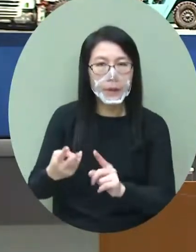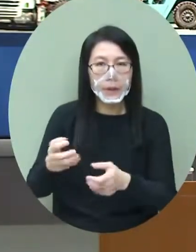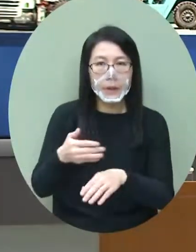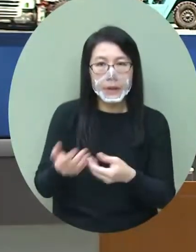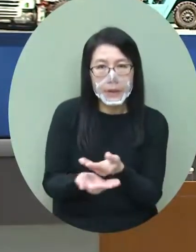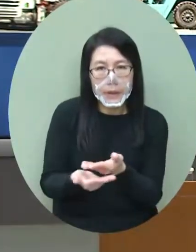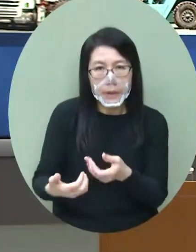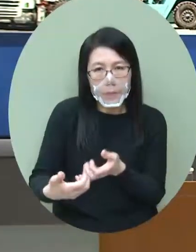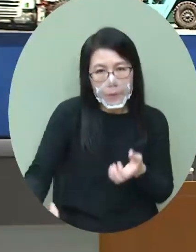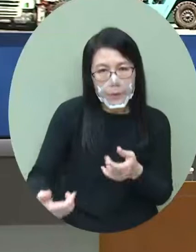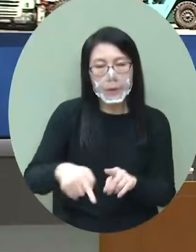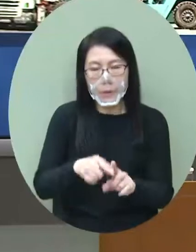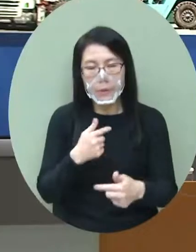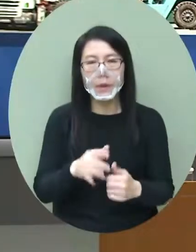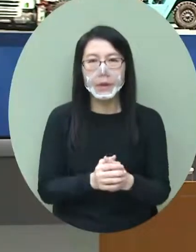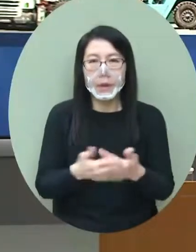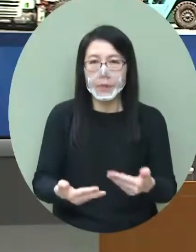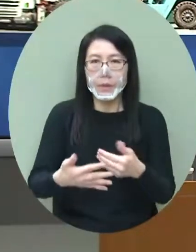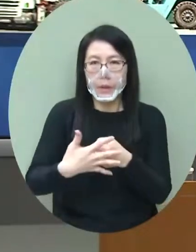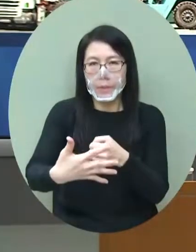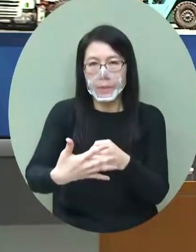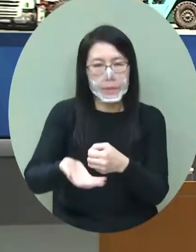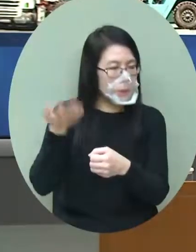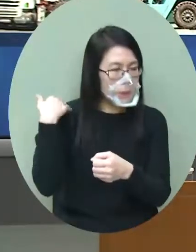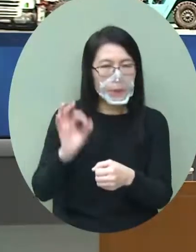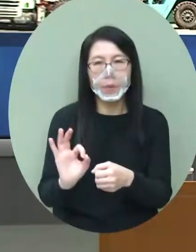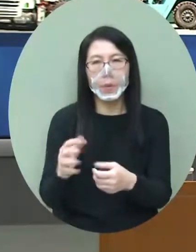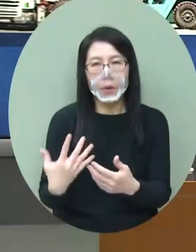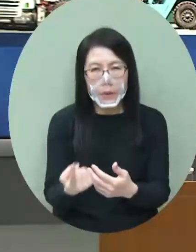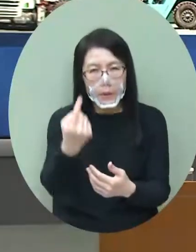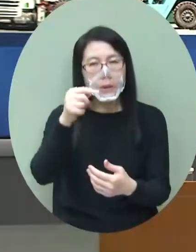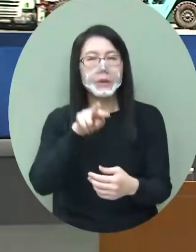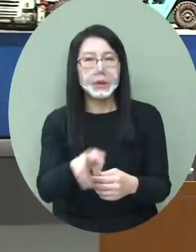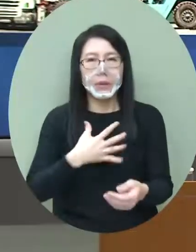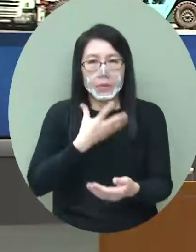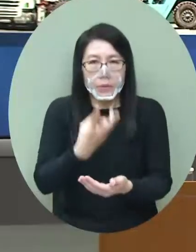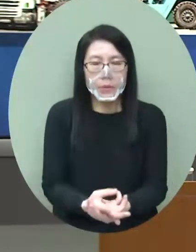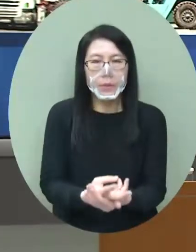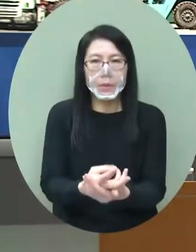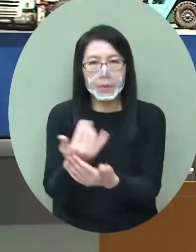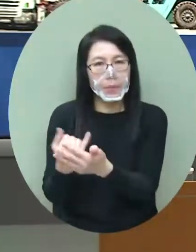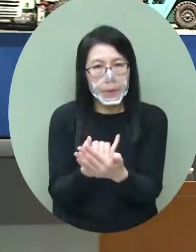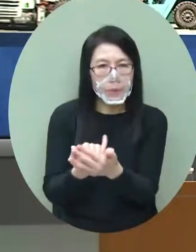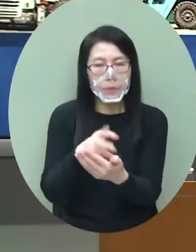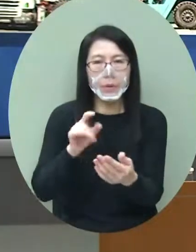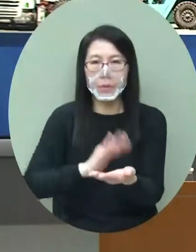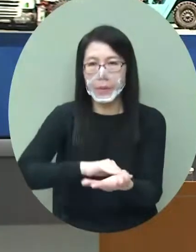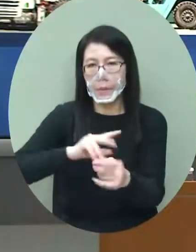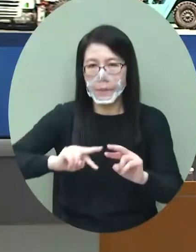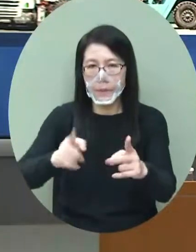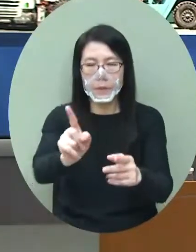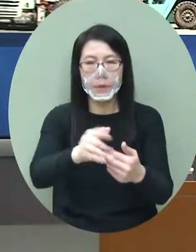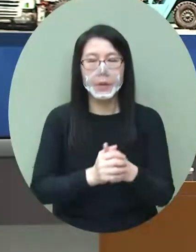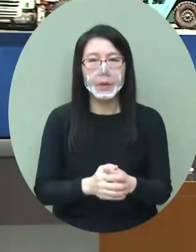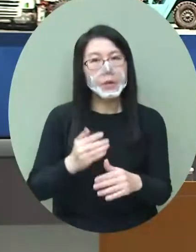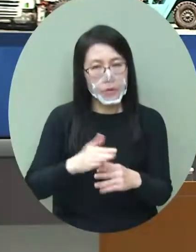由于现在我们是第五波的疫情，所以呢我们需要很小心的审视 就是呢，这个疫情的情况是怎么样呢？